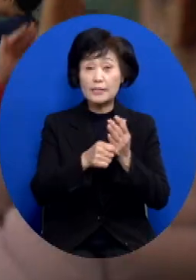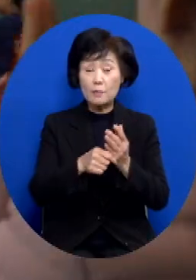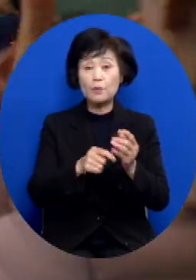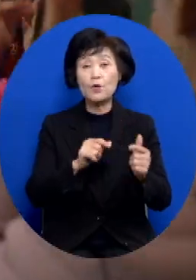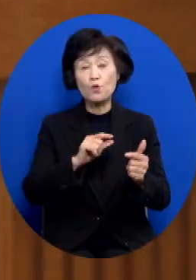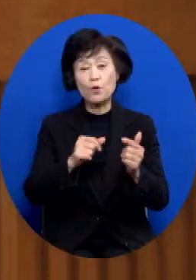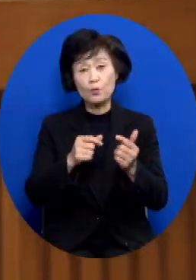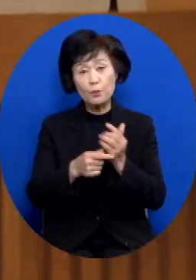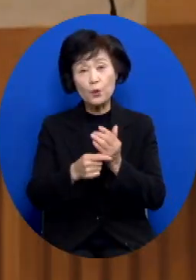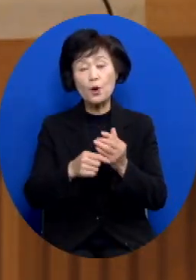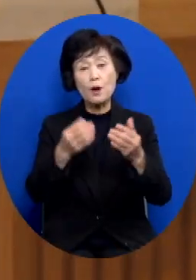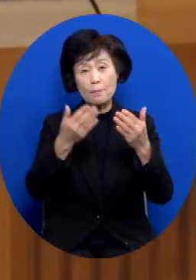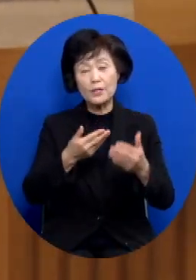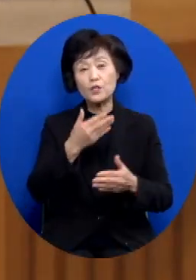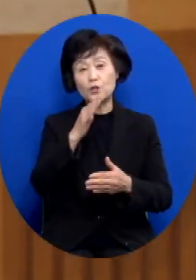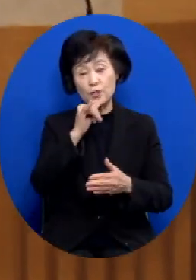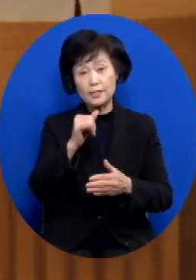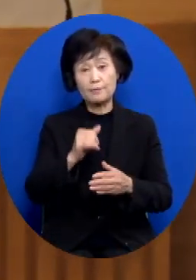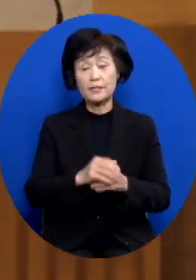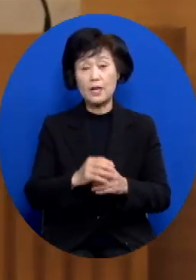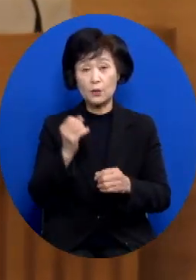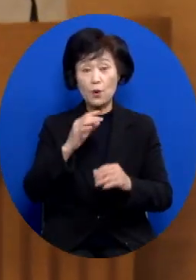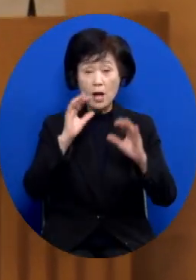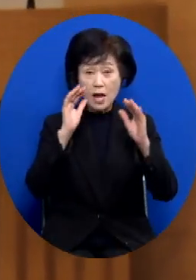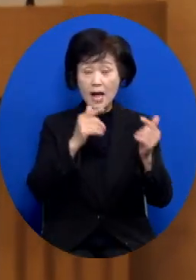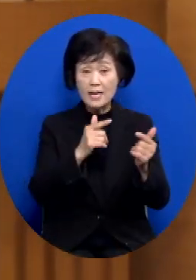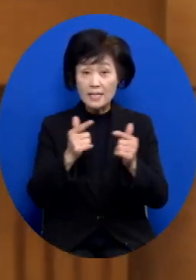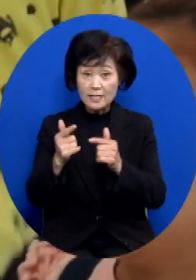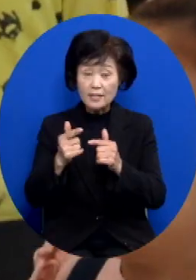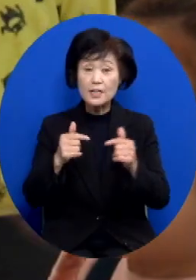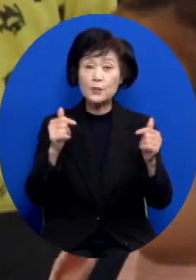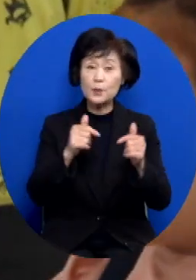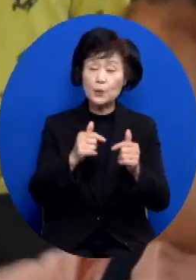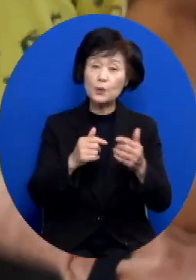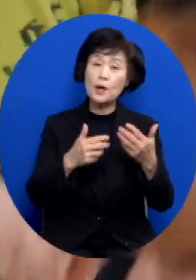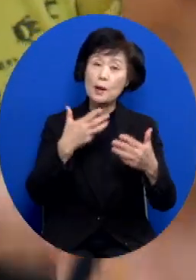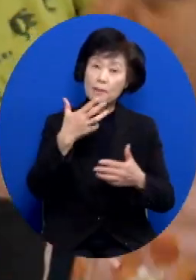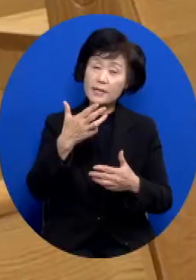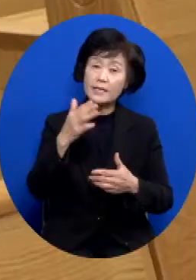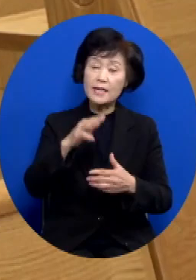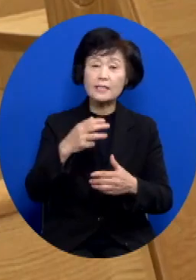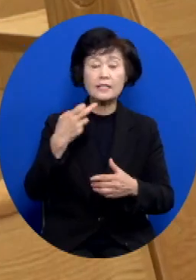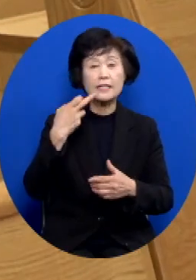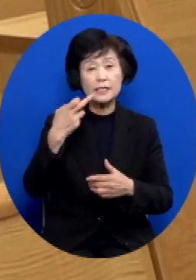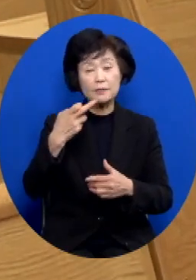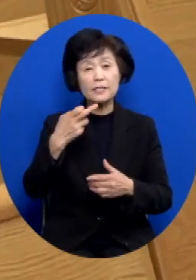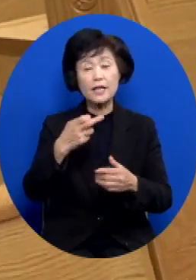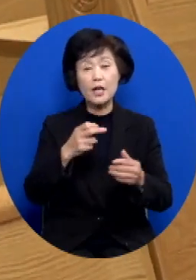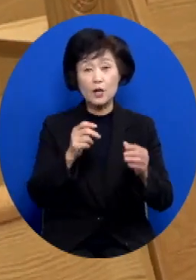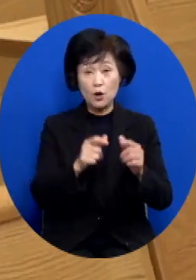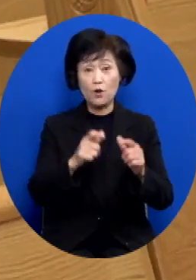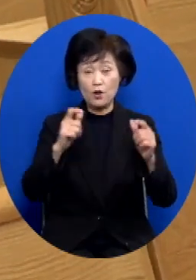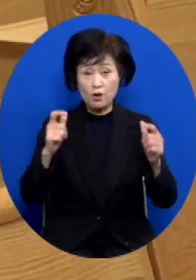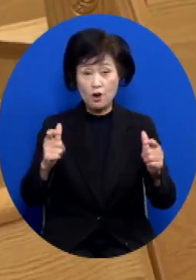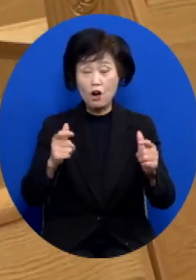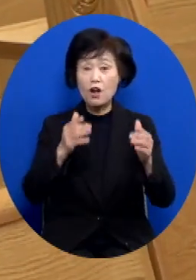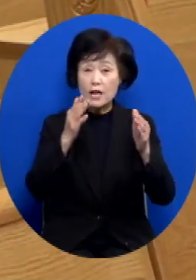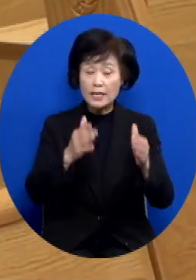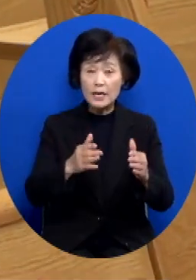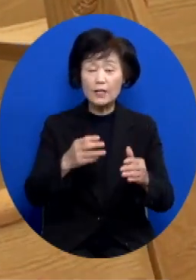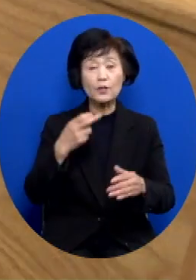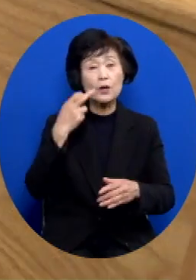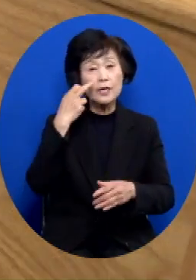부담을 줄이는 방안으로 육각이 근로시간 단축제도 적용 대상을 8세 이하에서 12세 이하로 확대하고 육아휴직 기간도